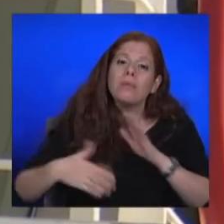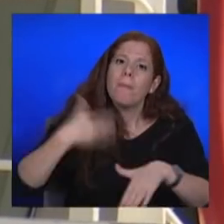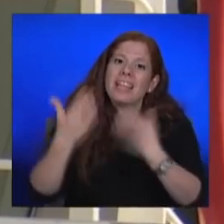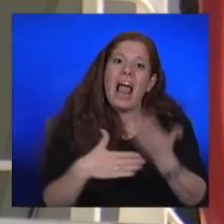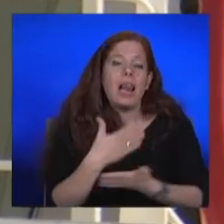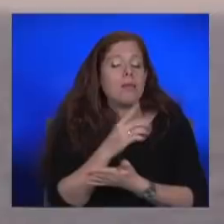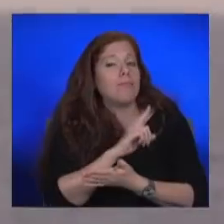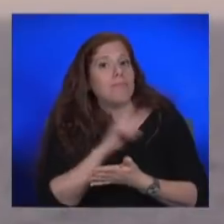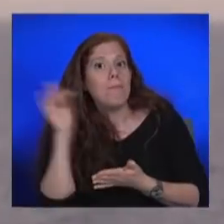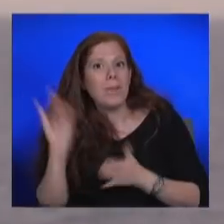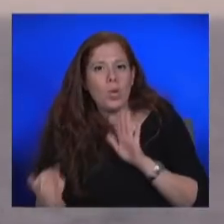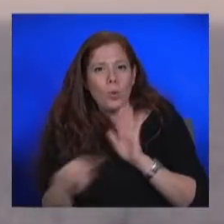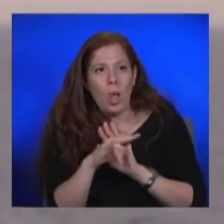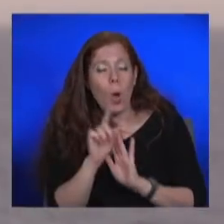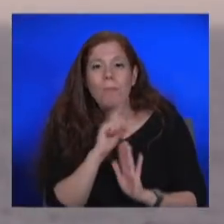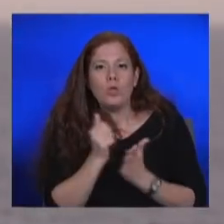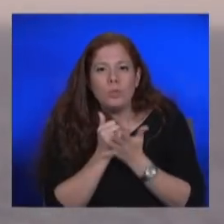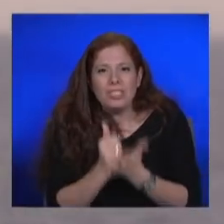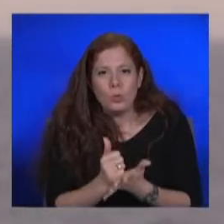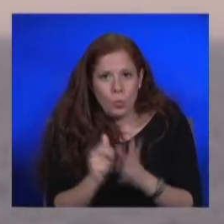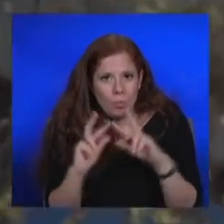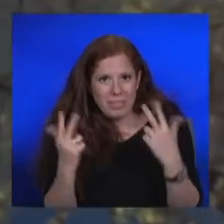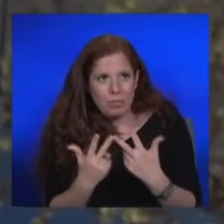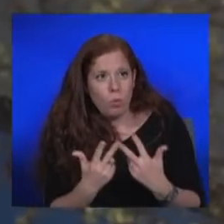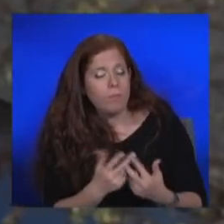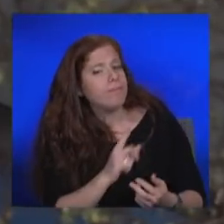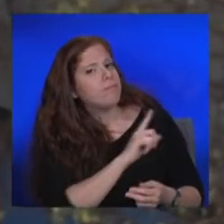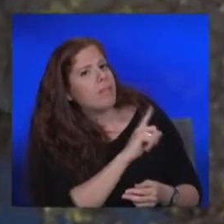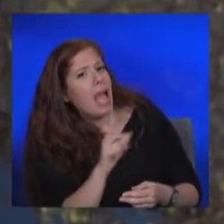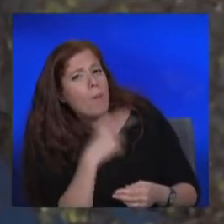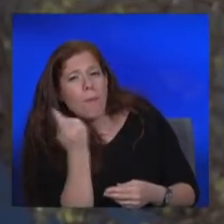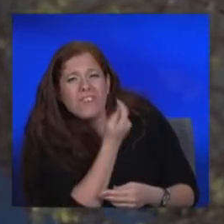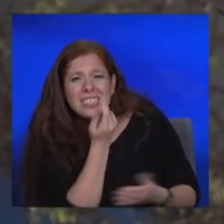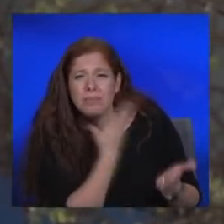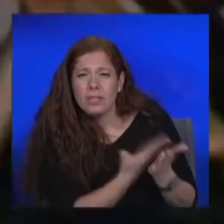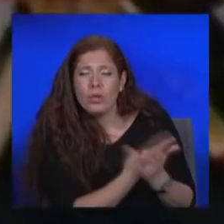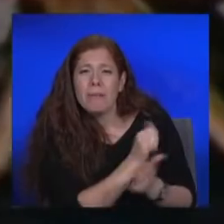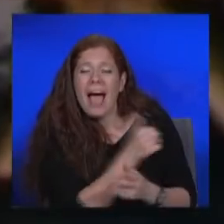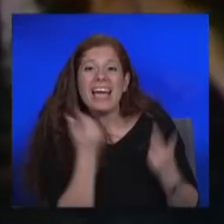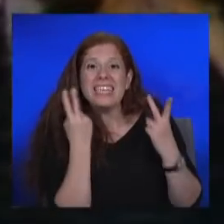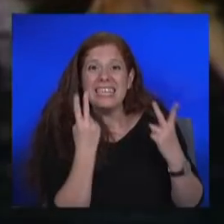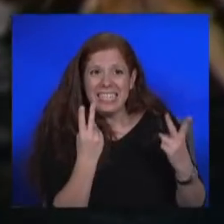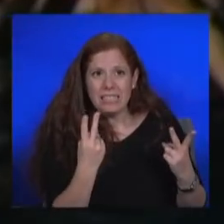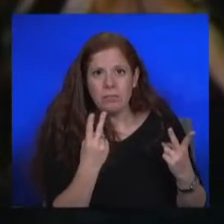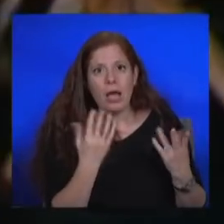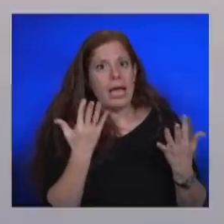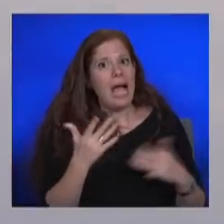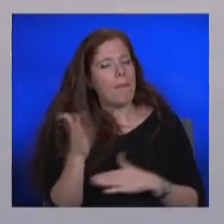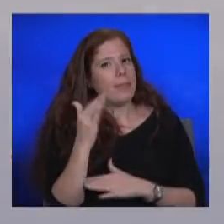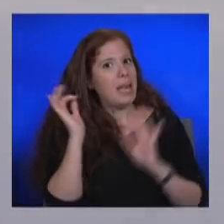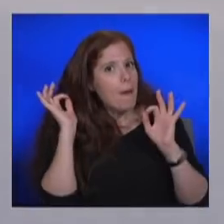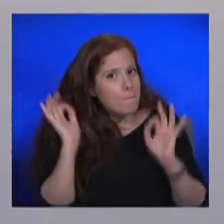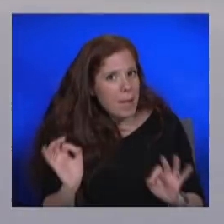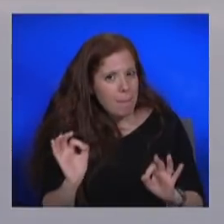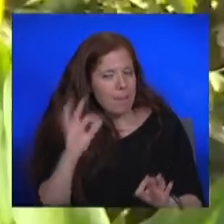של נציג ציבור. הם למעשה לא מפרסמים את הנתונים הכי קריטיים בהקשר הזה. כמה המדינה באמת הולכת